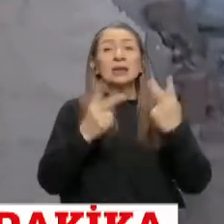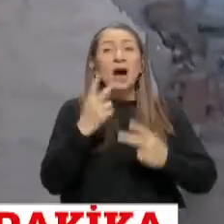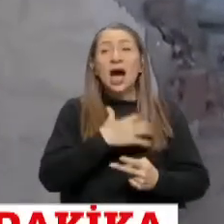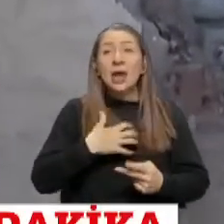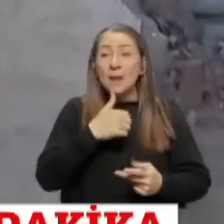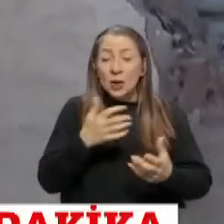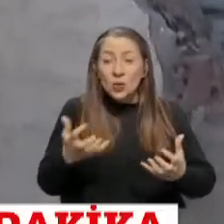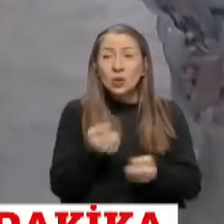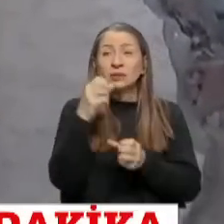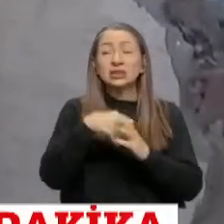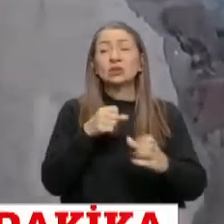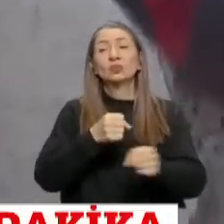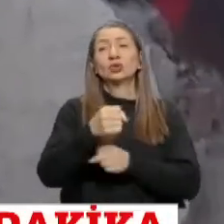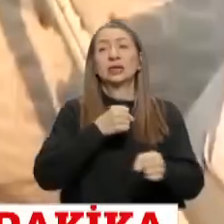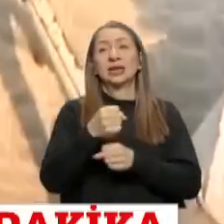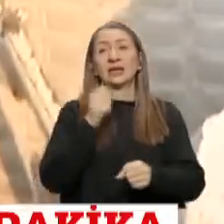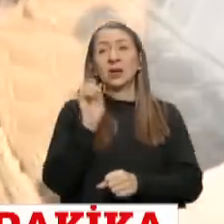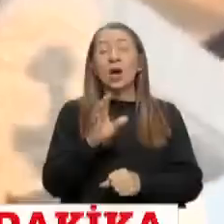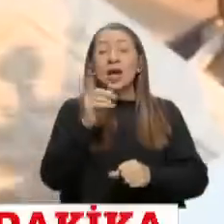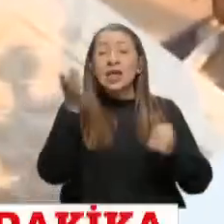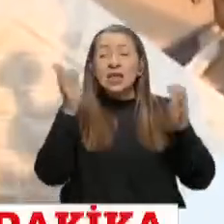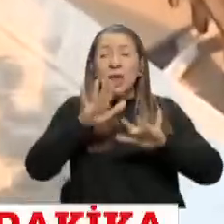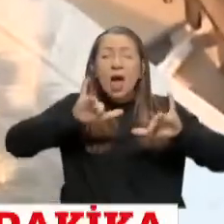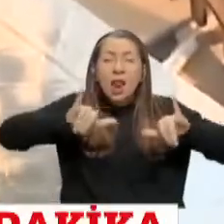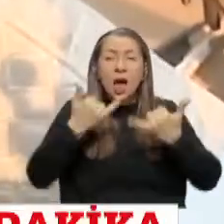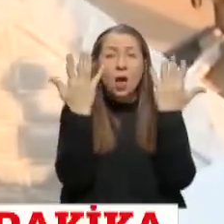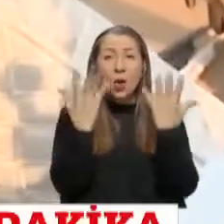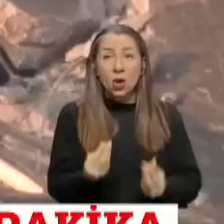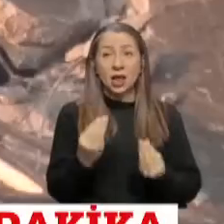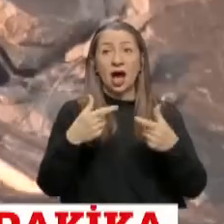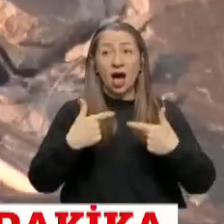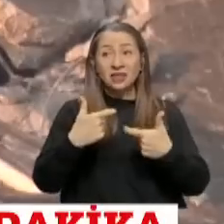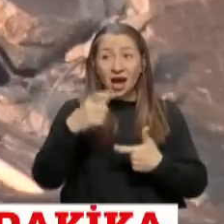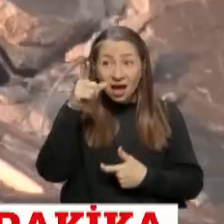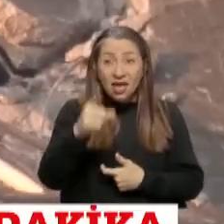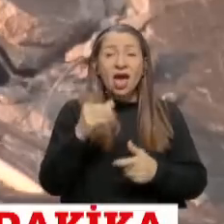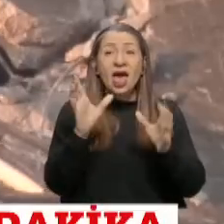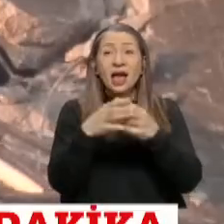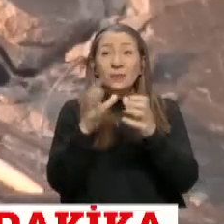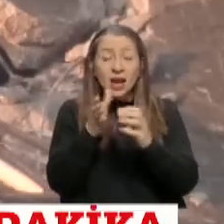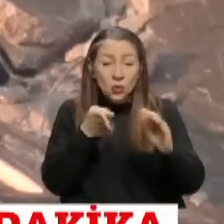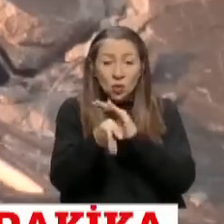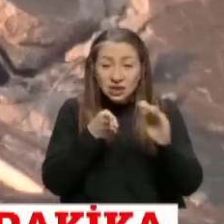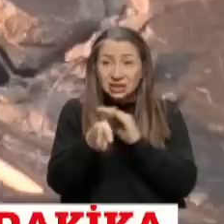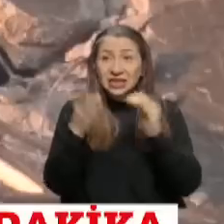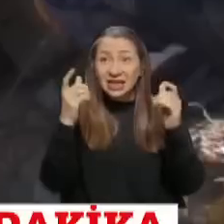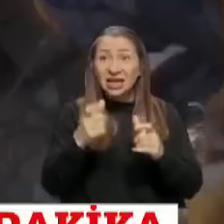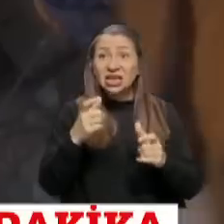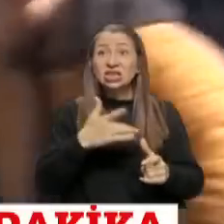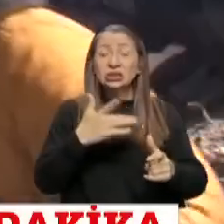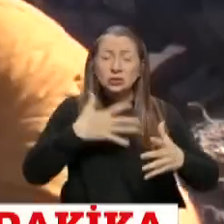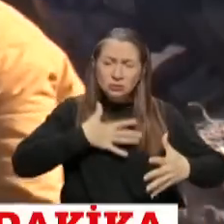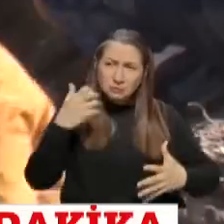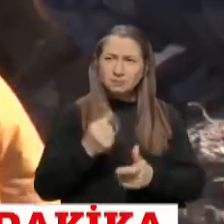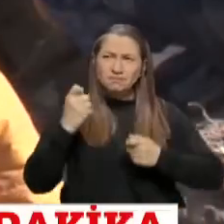babasının kurtarılması için mücadele veriyor. Yıkımın en ağır yaşandığı yerlerden Hatay'da, ekiplerin ulaşabildiği yerlerde canla